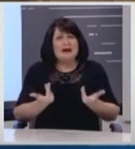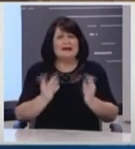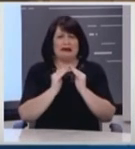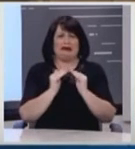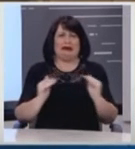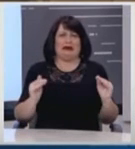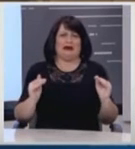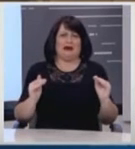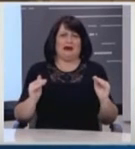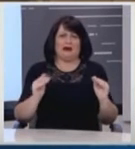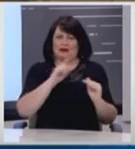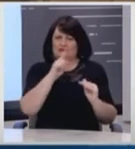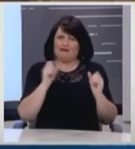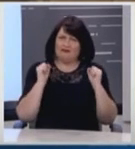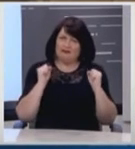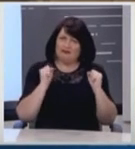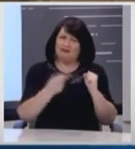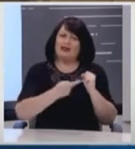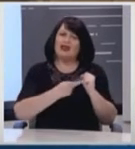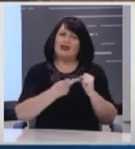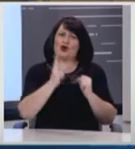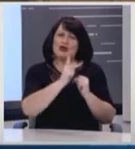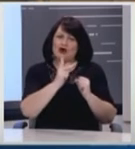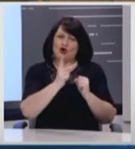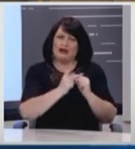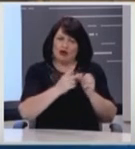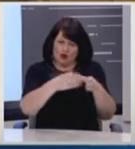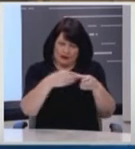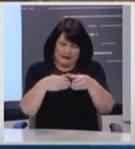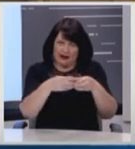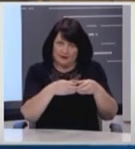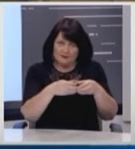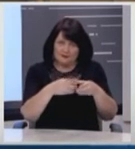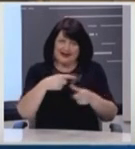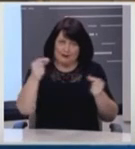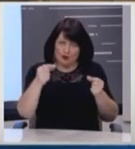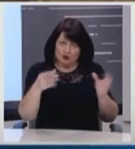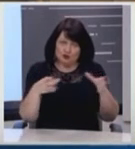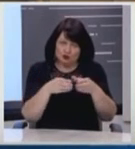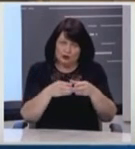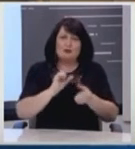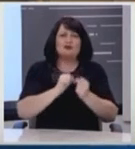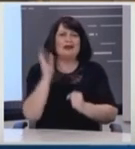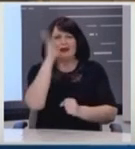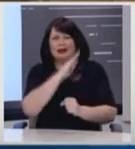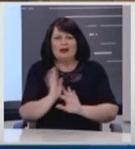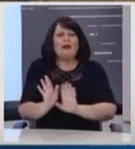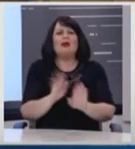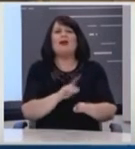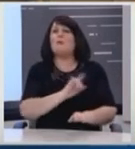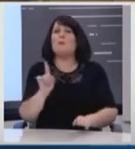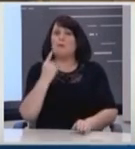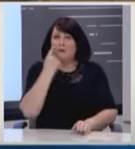ειρηνικής διαβίωσης και ασφάλειας των δύο κοινοτήτων σε ένα νησί γίνεται με στόχο να συγκαλυφθεί στην ουσία της